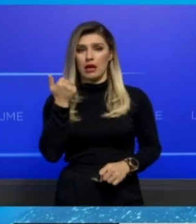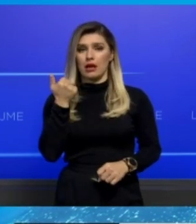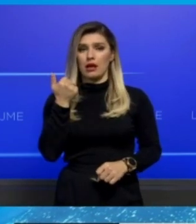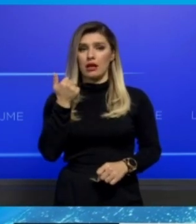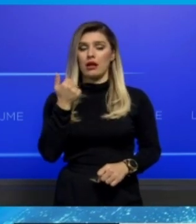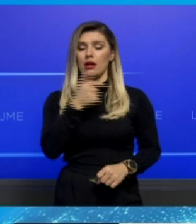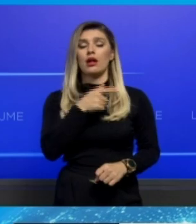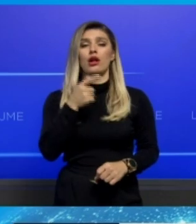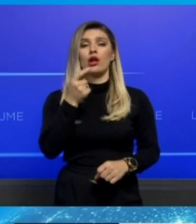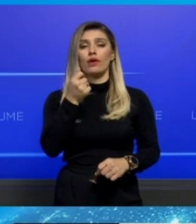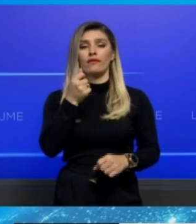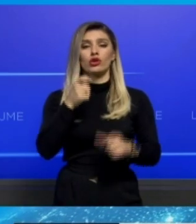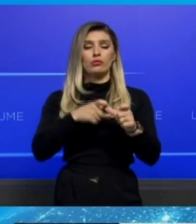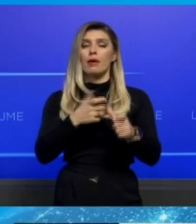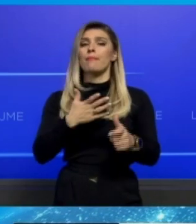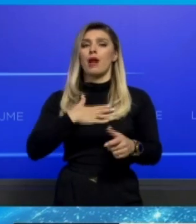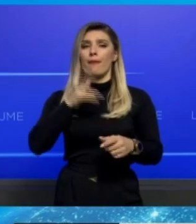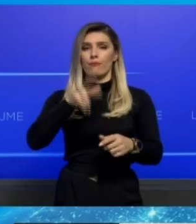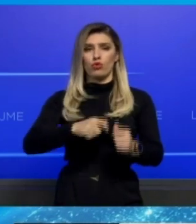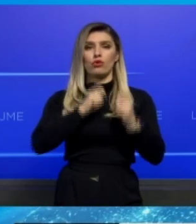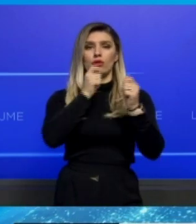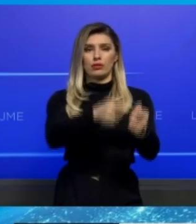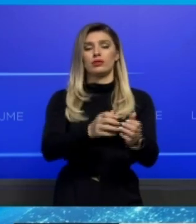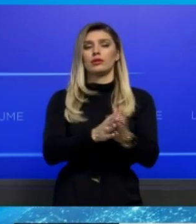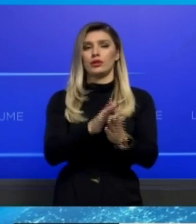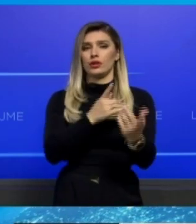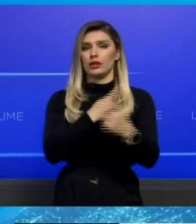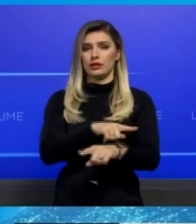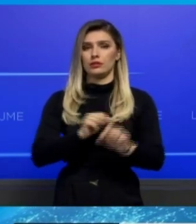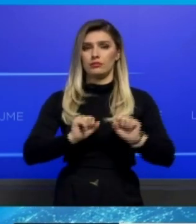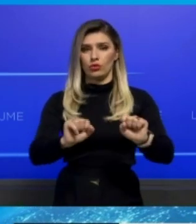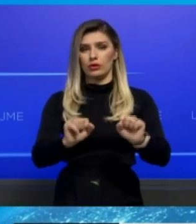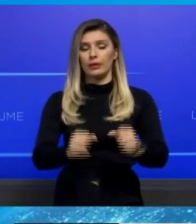Suma sërish ka të drejtë ankese ndaj këtij vendimi.